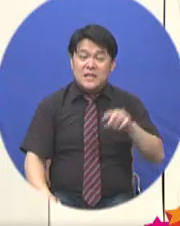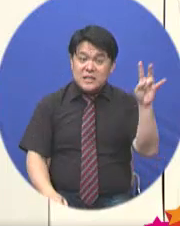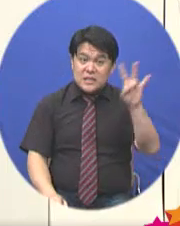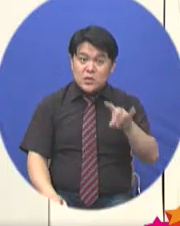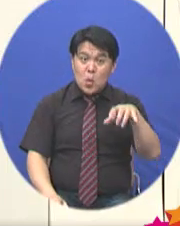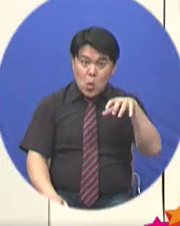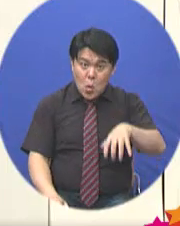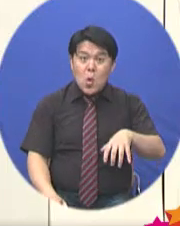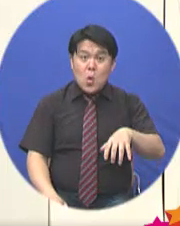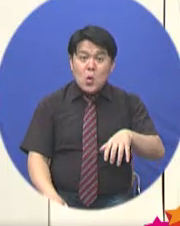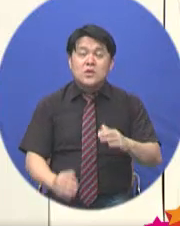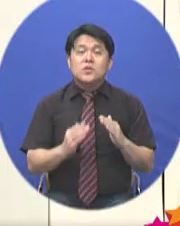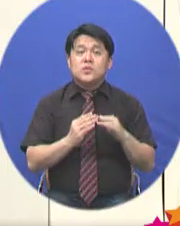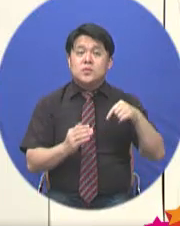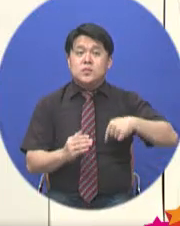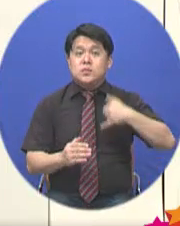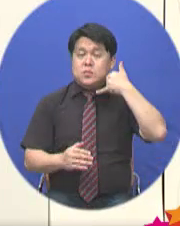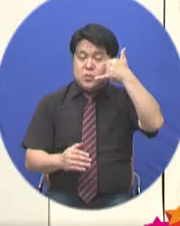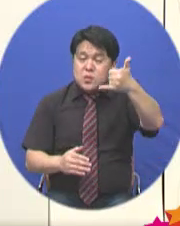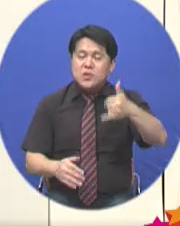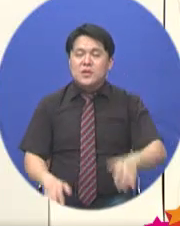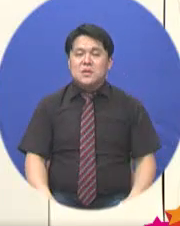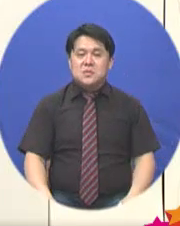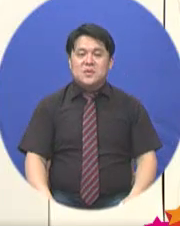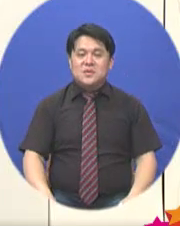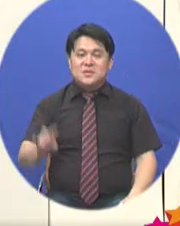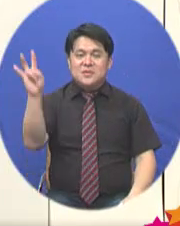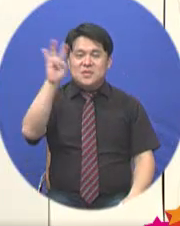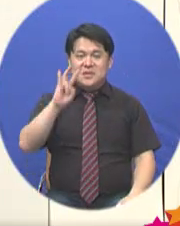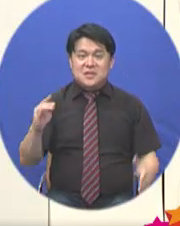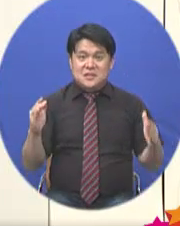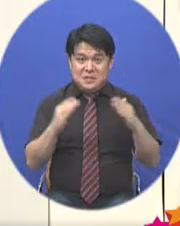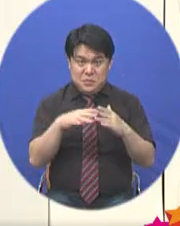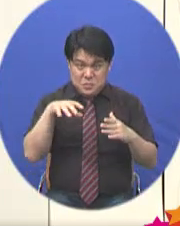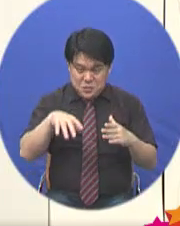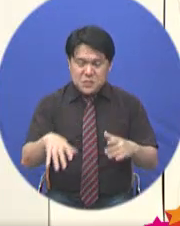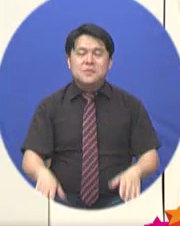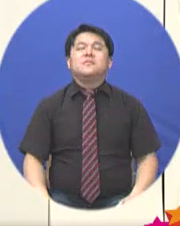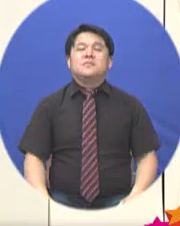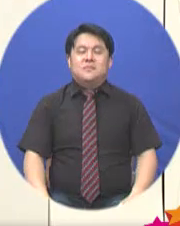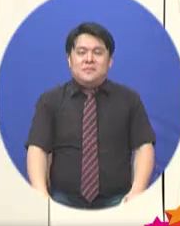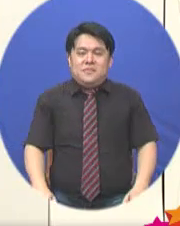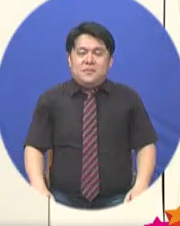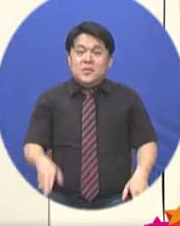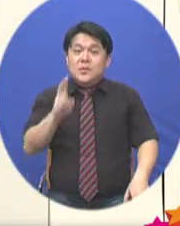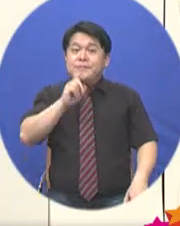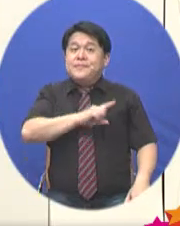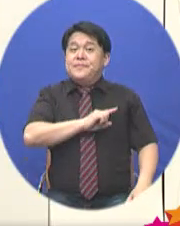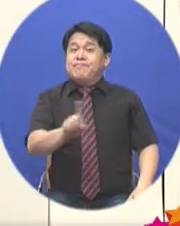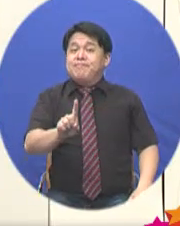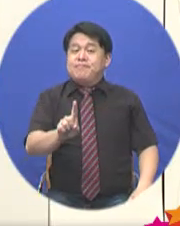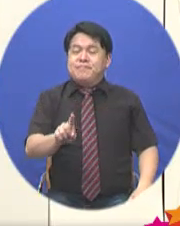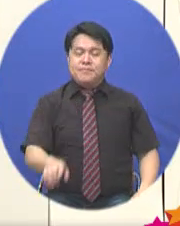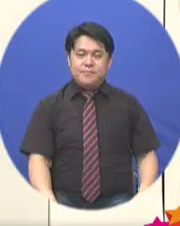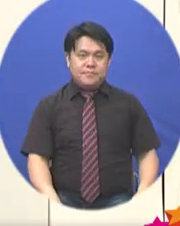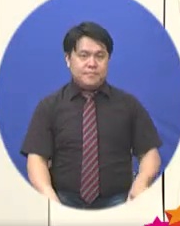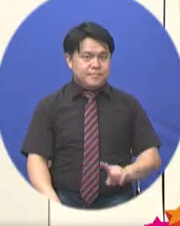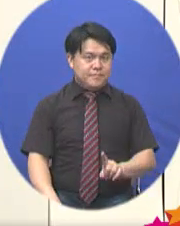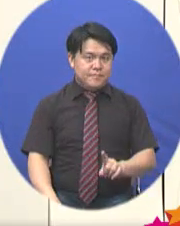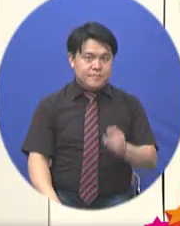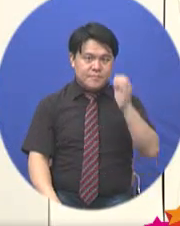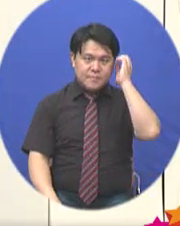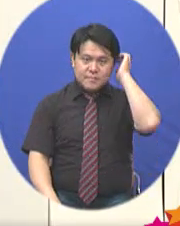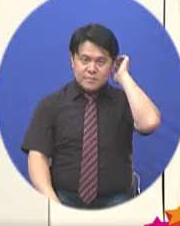시흥시 집에서 전화하는 겁니다. 아, 시흥시 집에서? 예. 아, 그러시구나. 노래 제목은 뭐라 그러셨어요? 노래